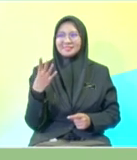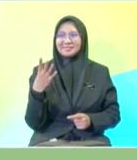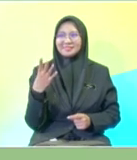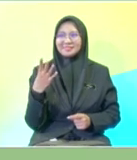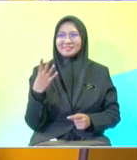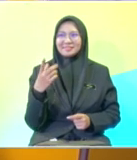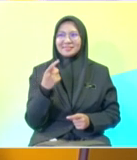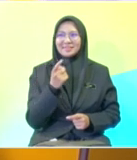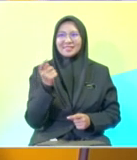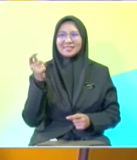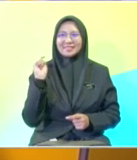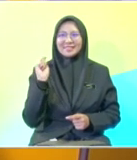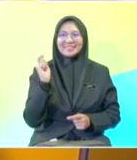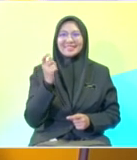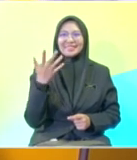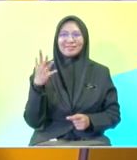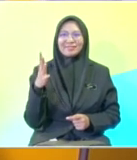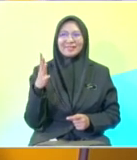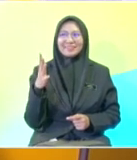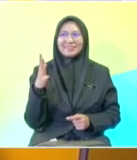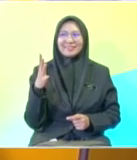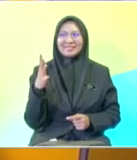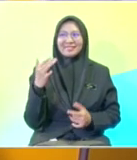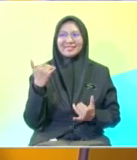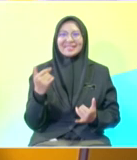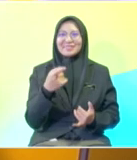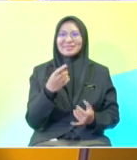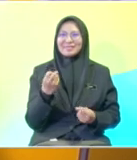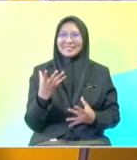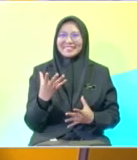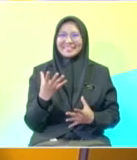jadi 15 ada 30 betul